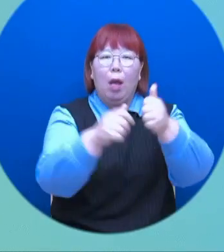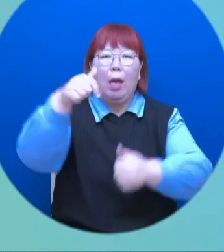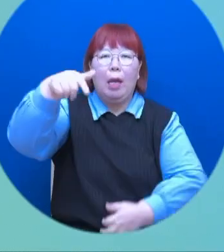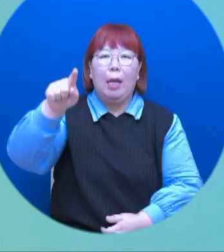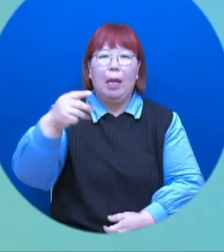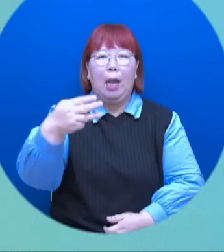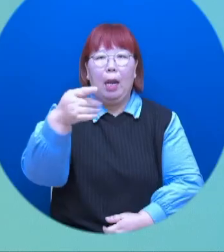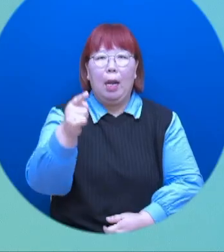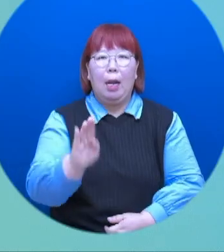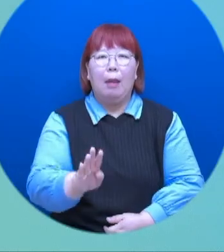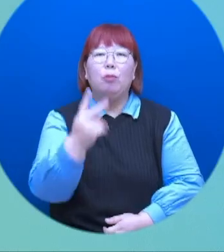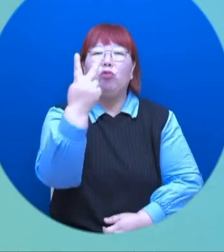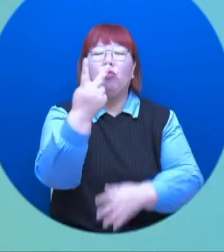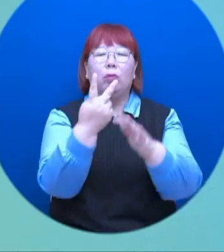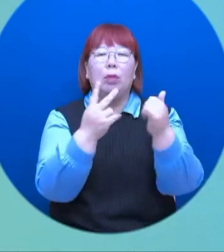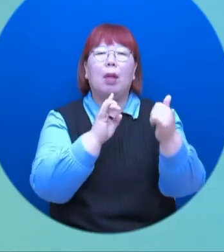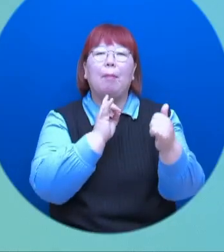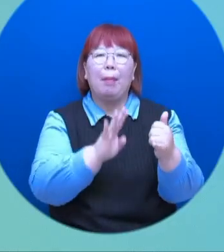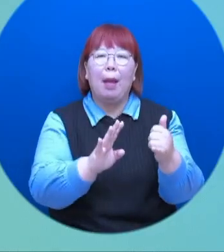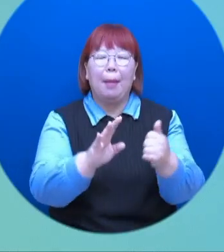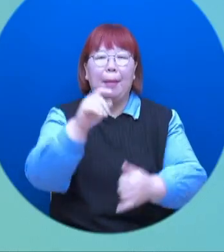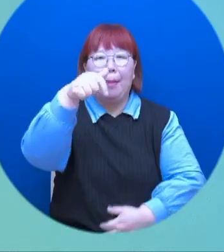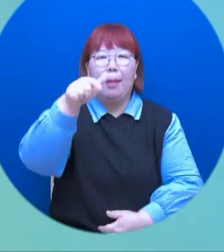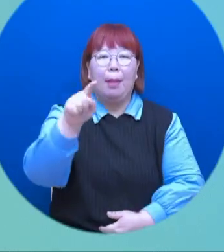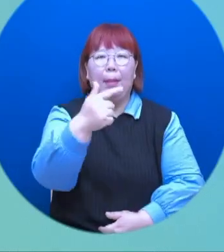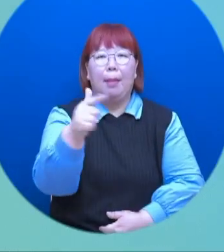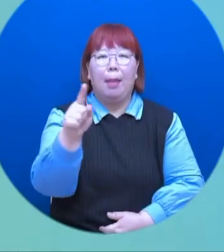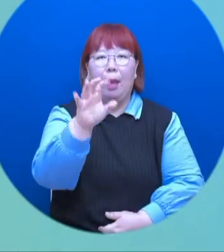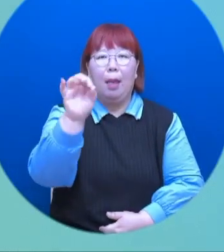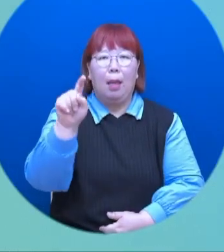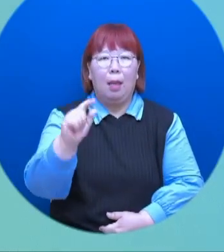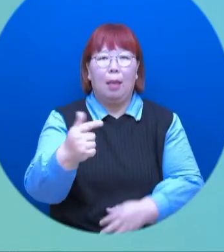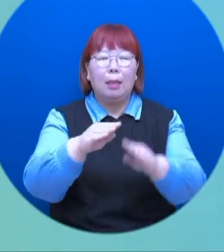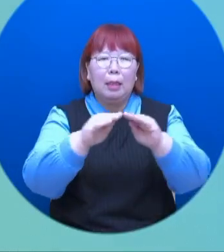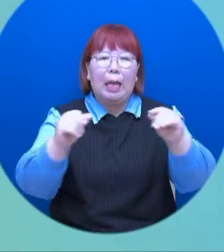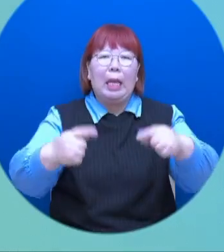명만 가나안 땅에 들어간